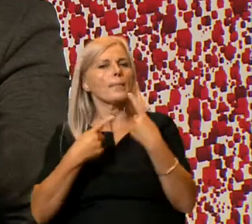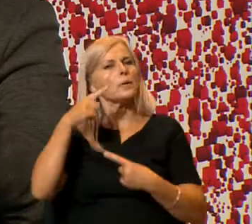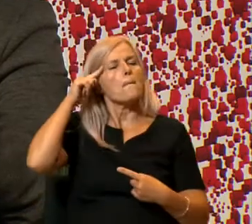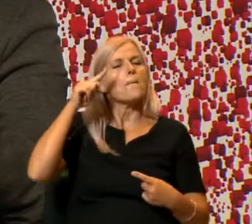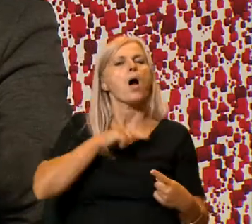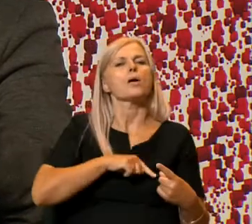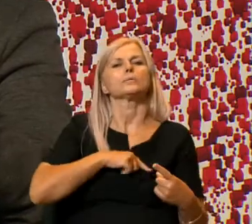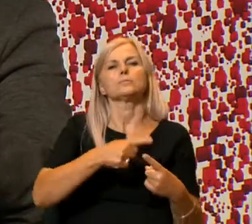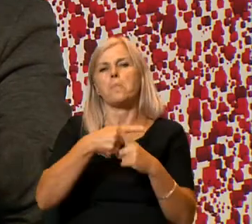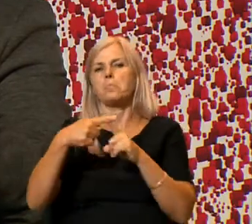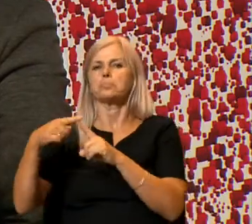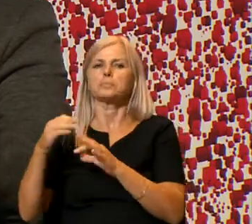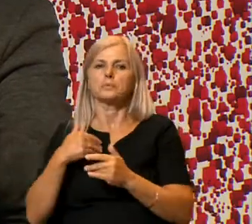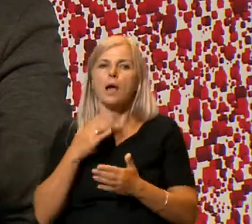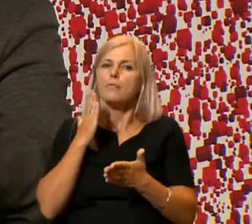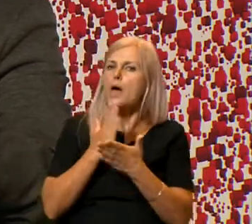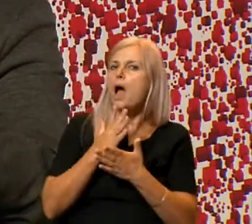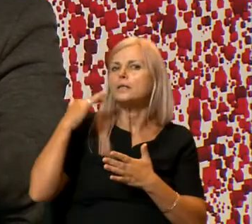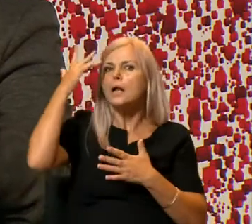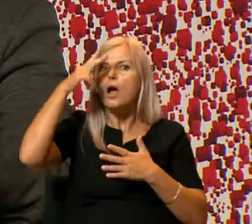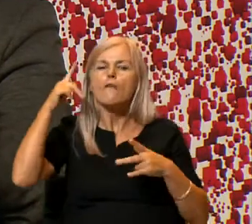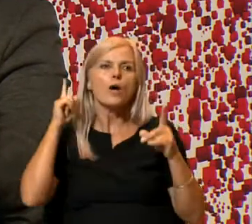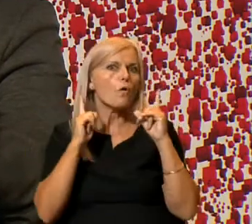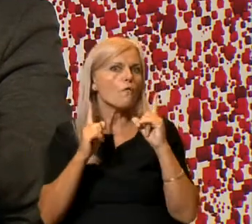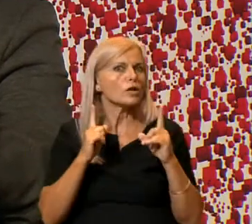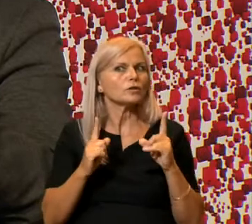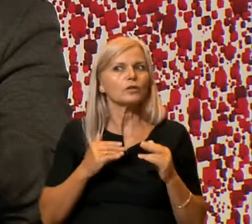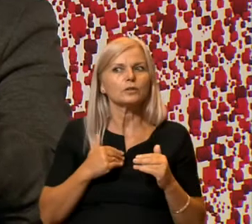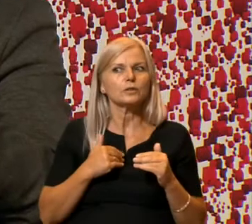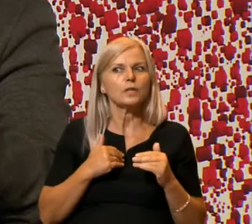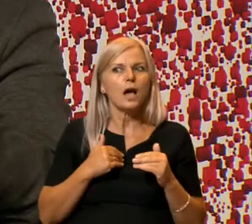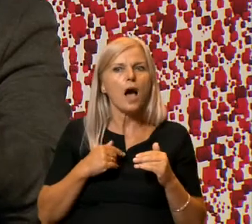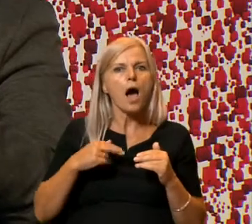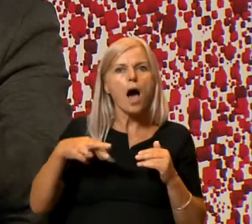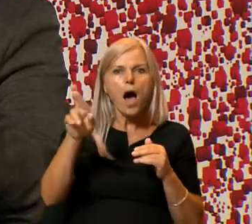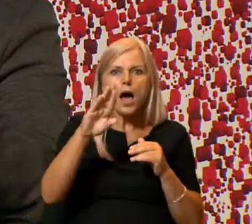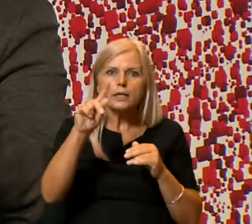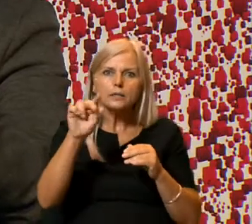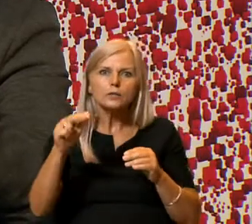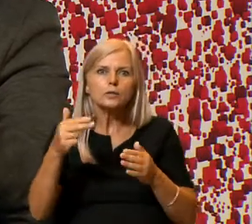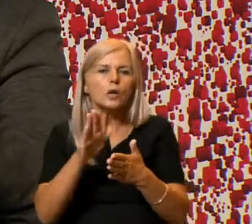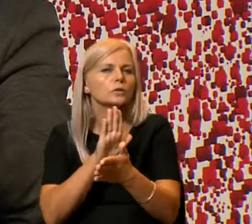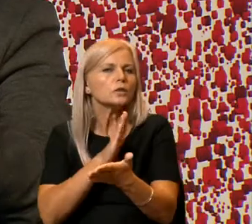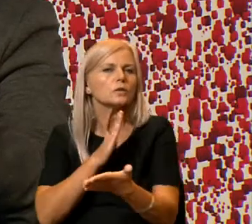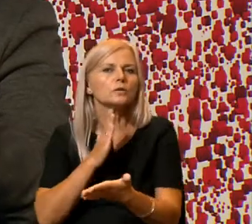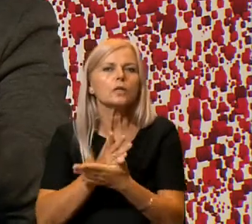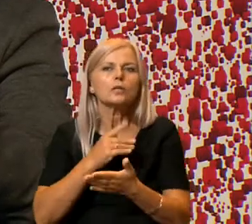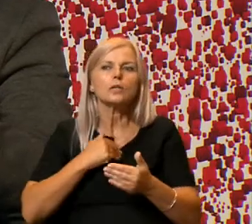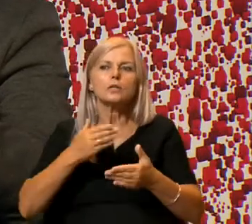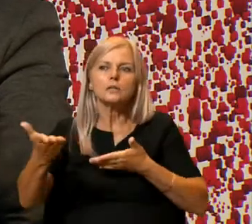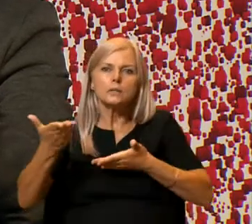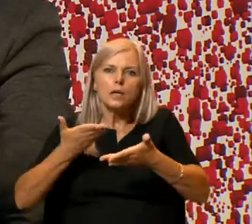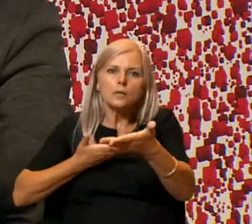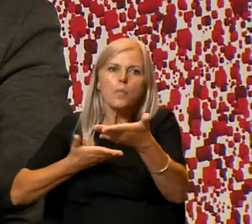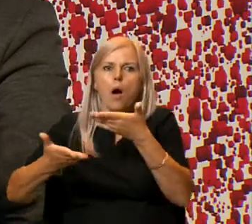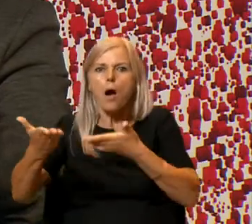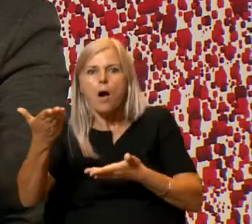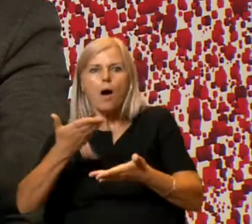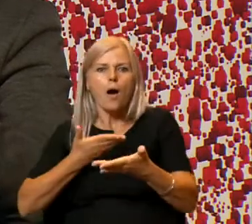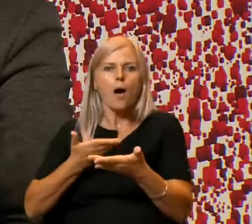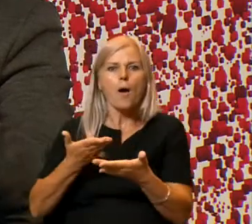też teoria uważności. Rezonans nie jest stanem subiektywnym, jest czymś pomiędzy mną